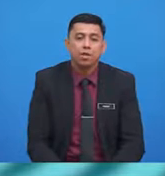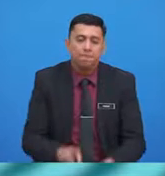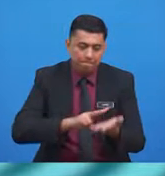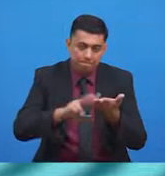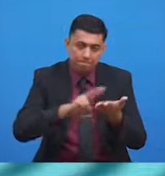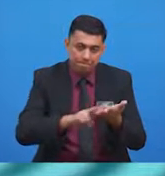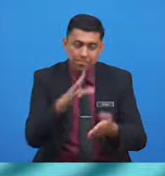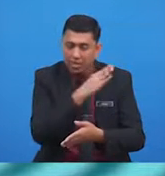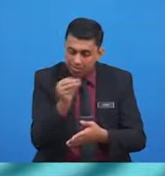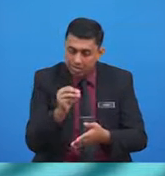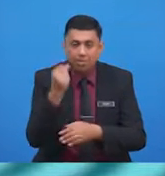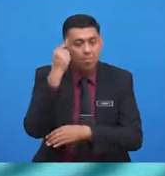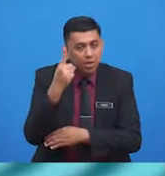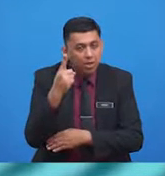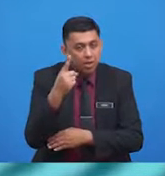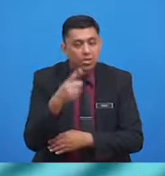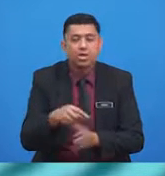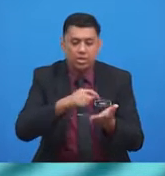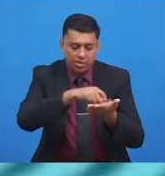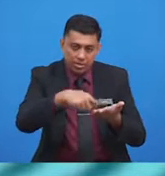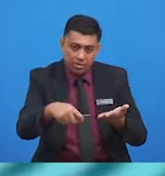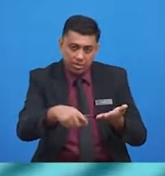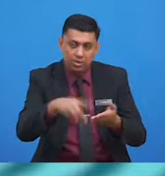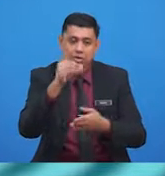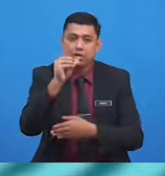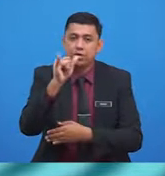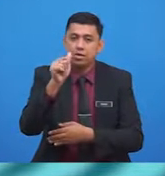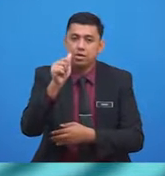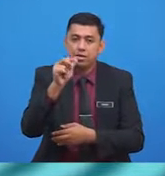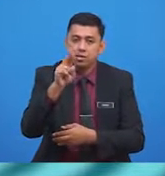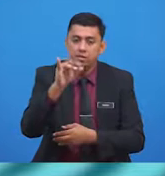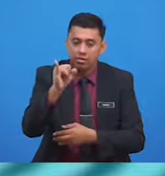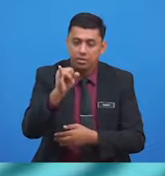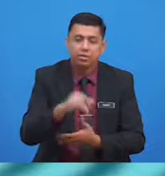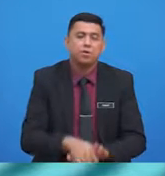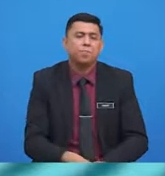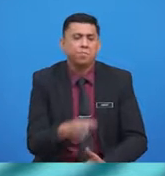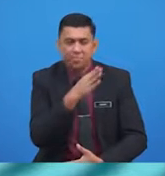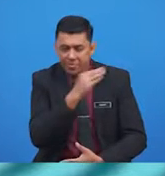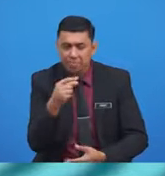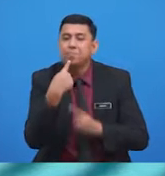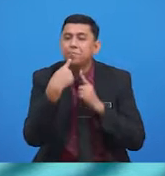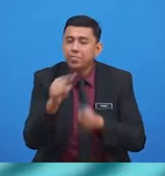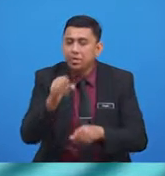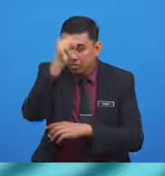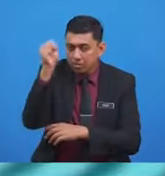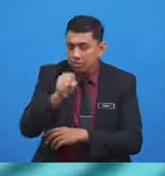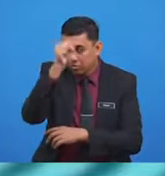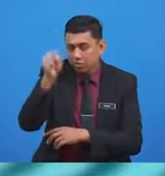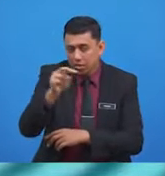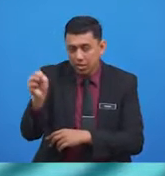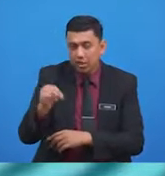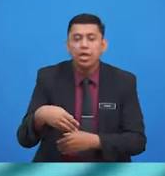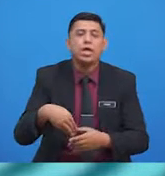membaca dan memahami catatan diary Prema serta menjawab soalan-soalan